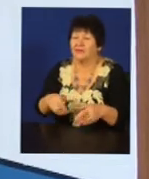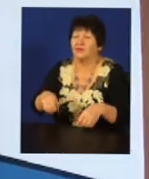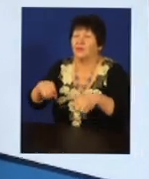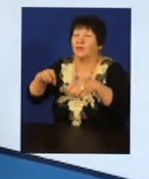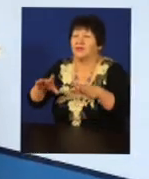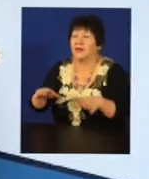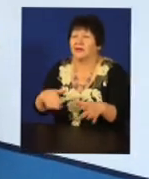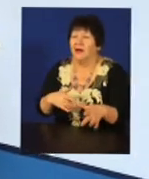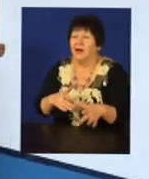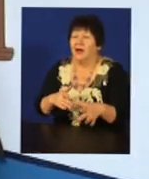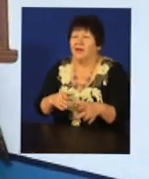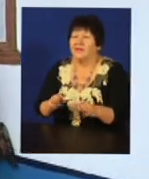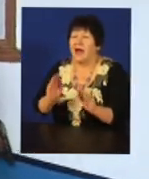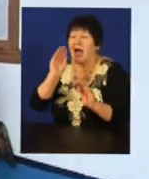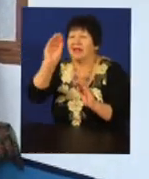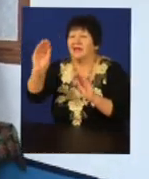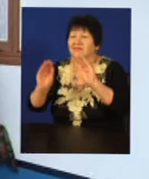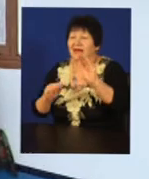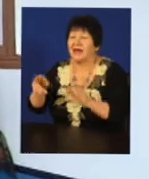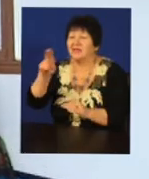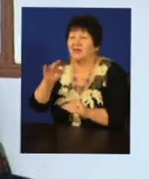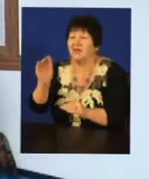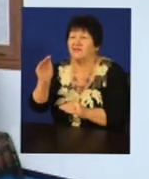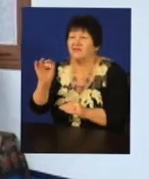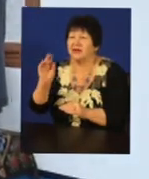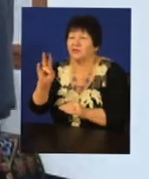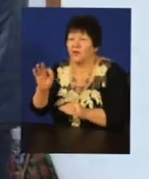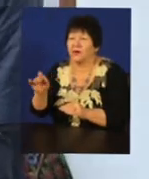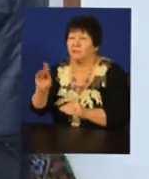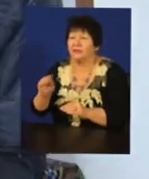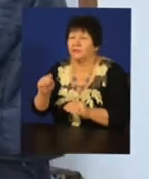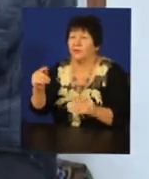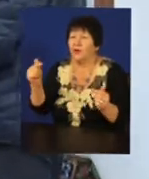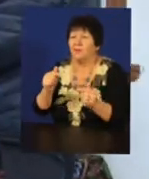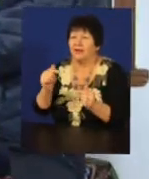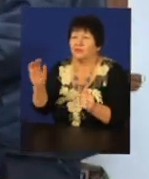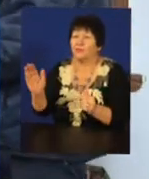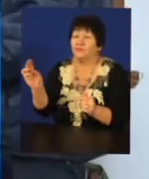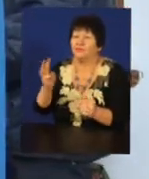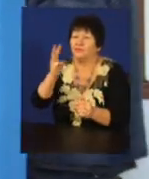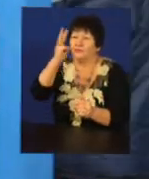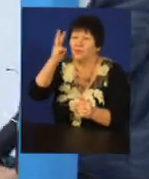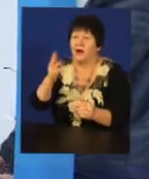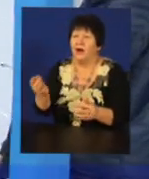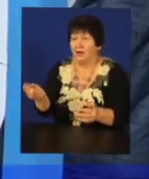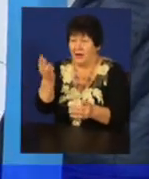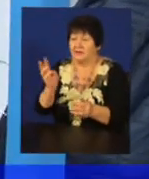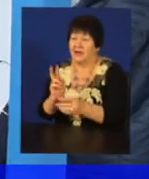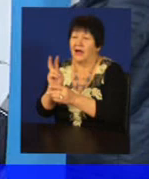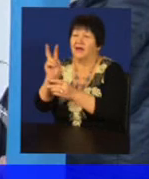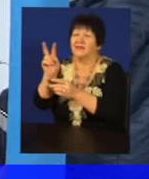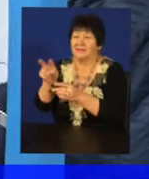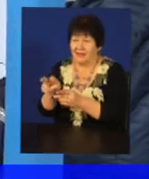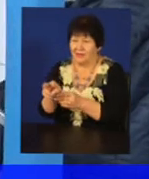decis de a instala niște detectoare antifoc. Ne tare faci foc. Chiar arde. Arde. Asta îmi trebuie să